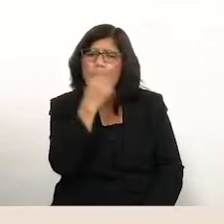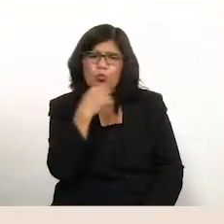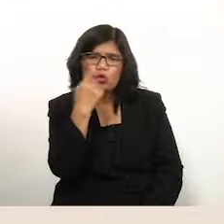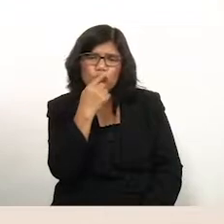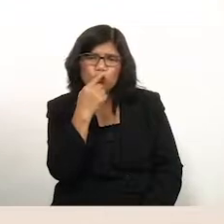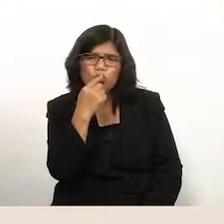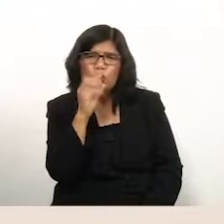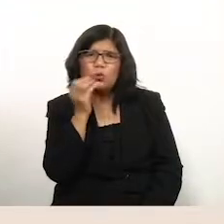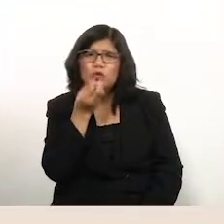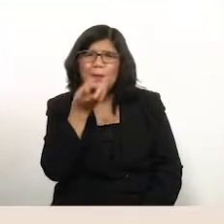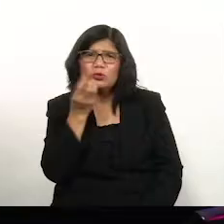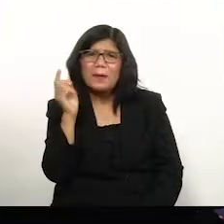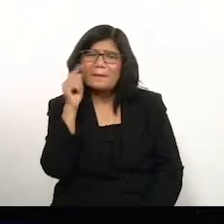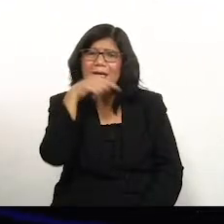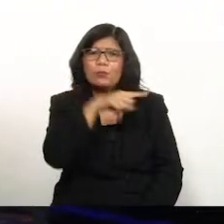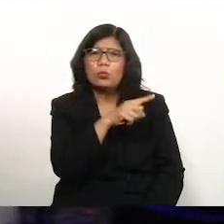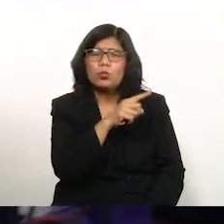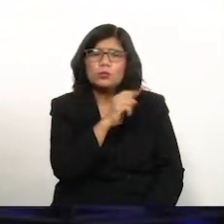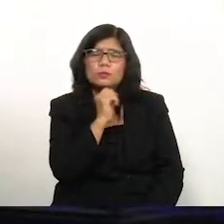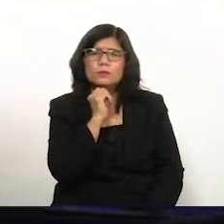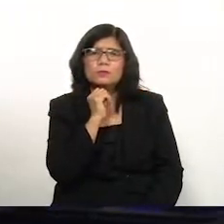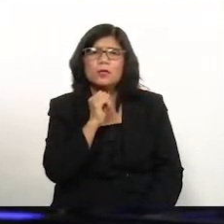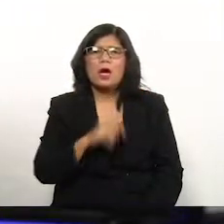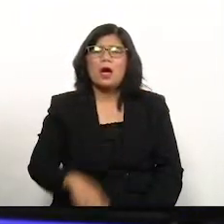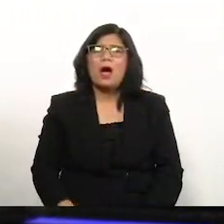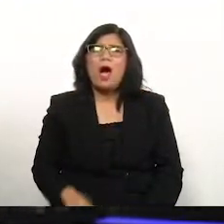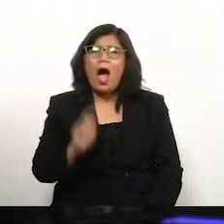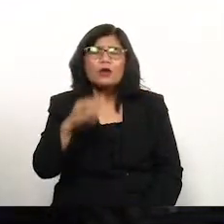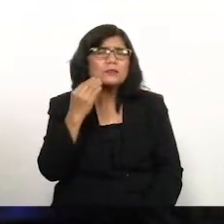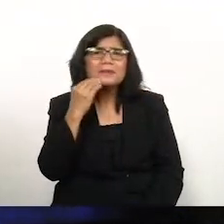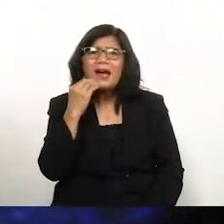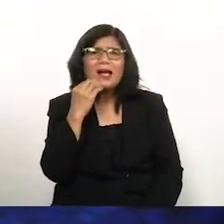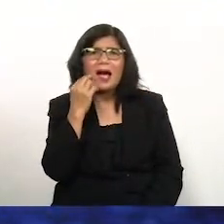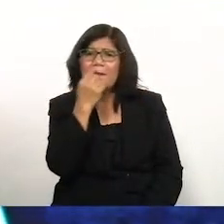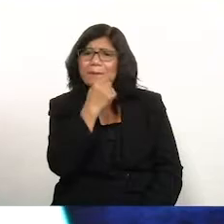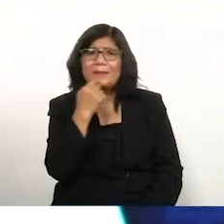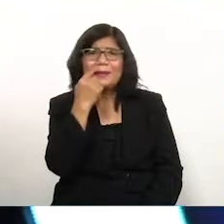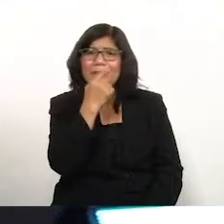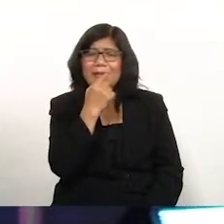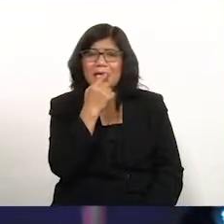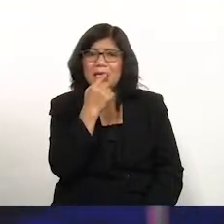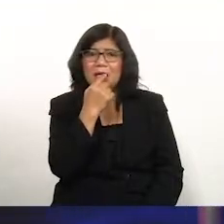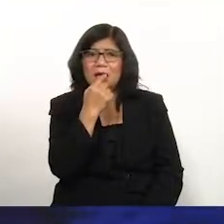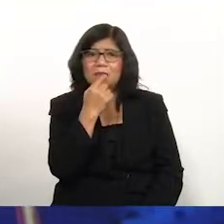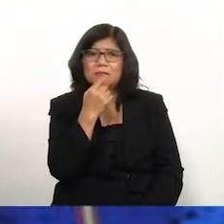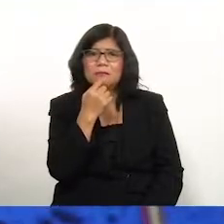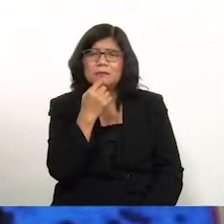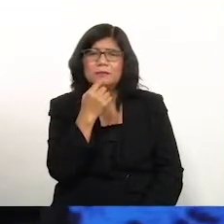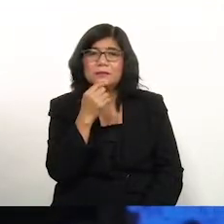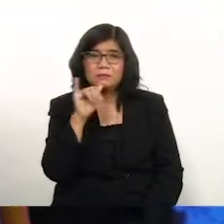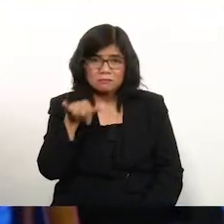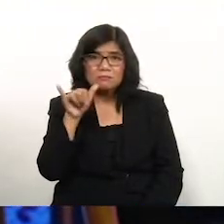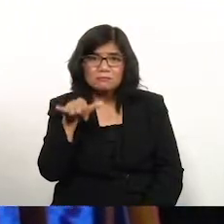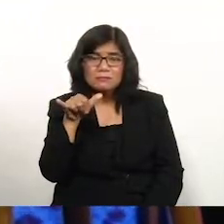ucapan-ucapannya menipu bisanya Hai di harus menjaga bibirnya misalnya Oh